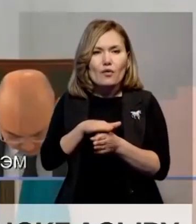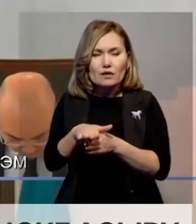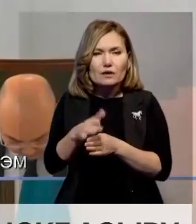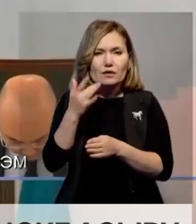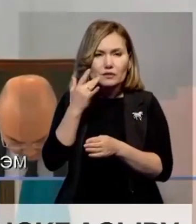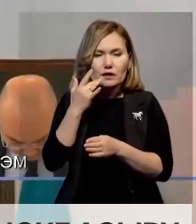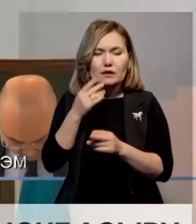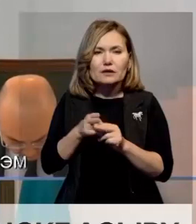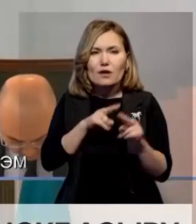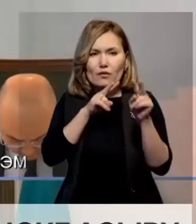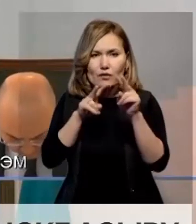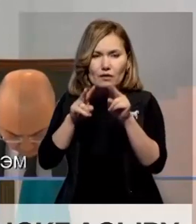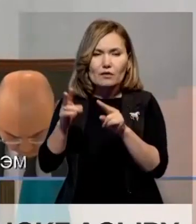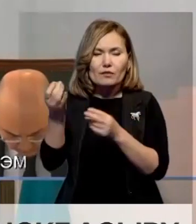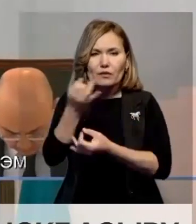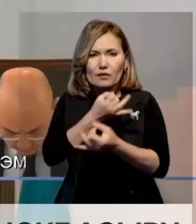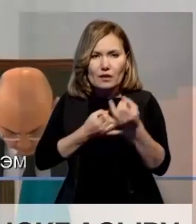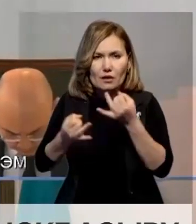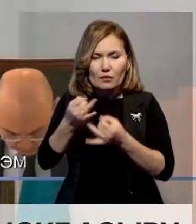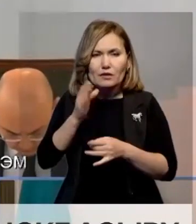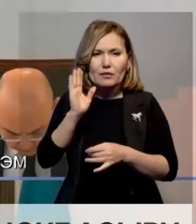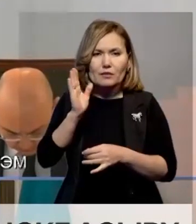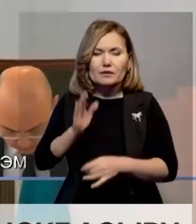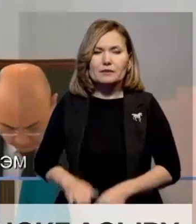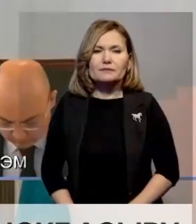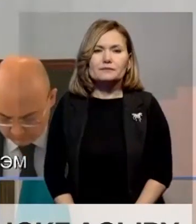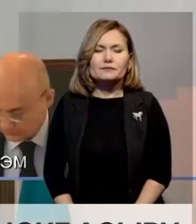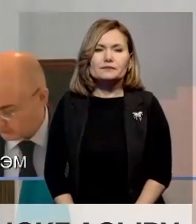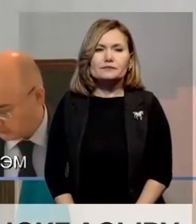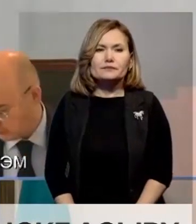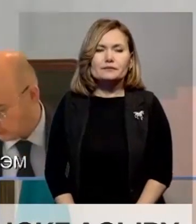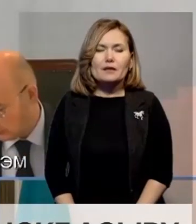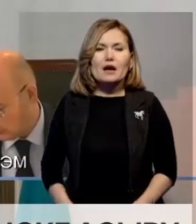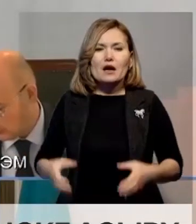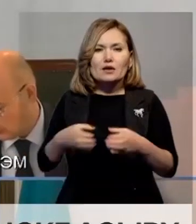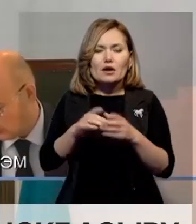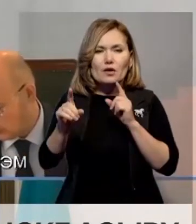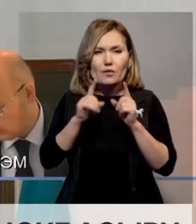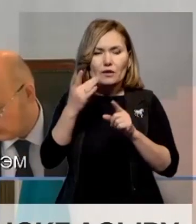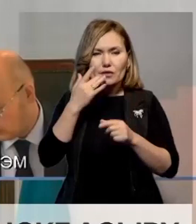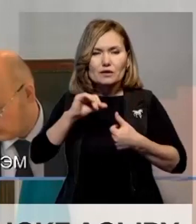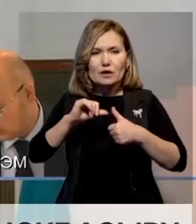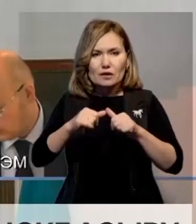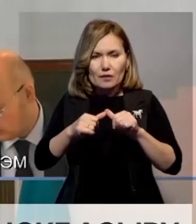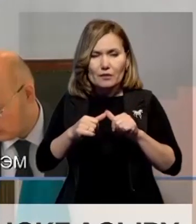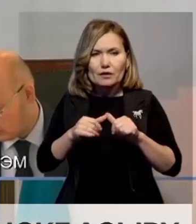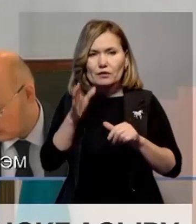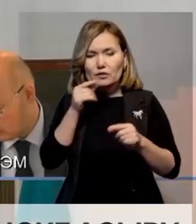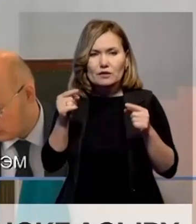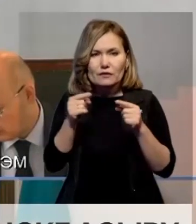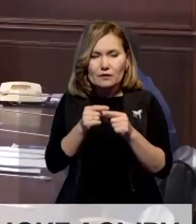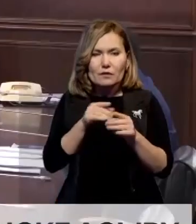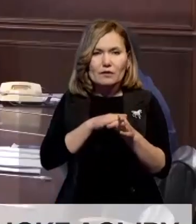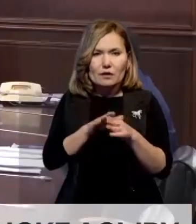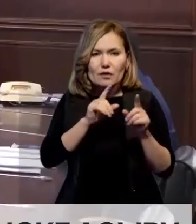барысын біз штаб отырысында қарайтын боламыз. Штаб отырыстары тұрақты негізінде өткізілетін